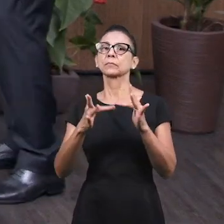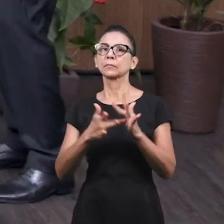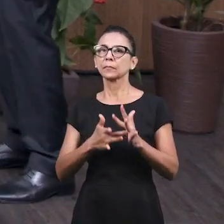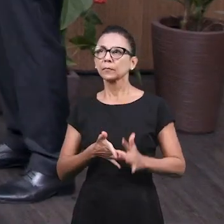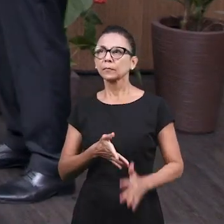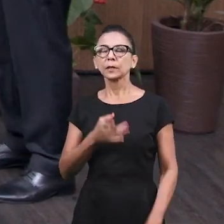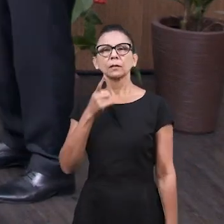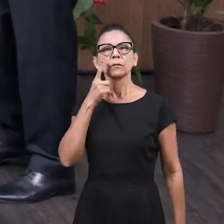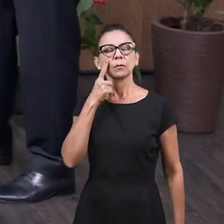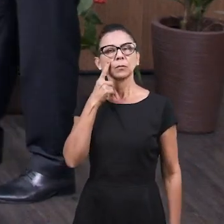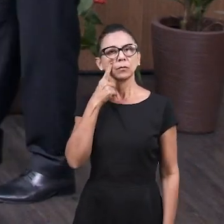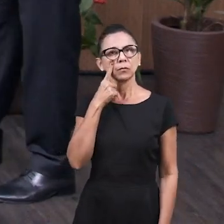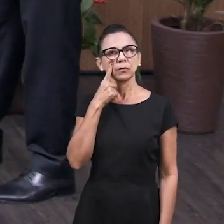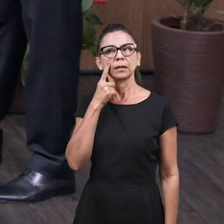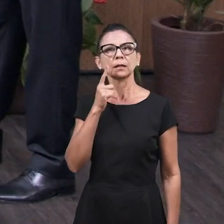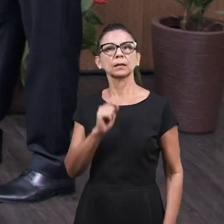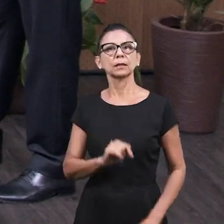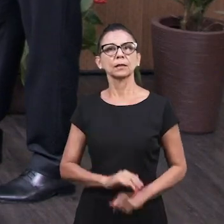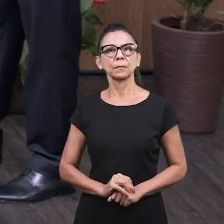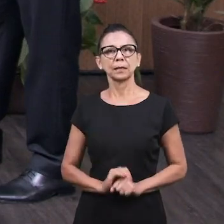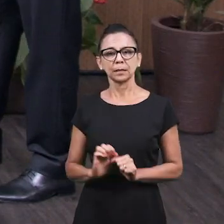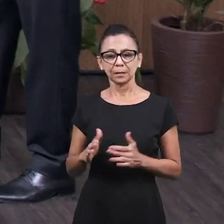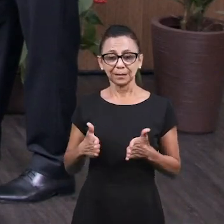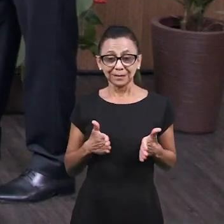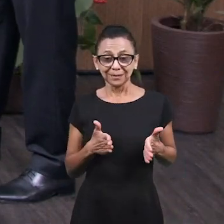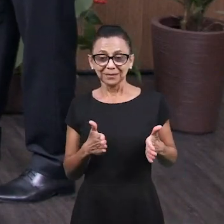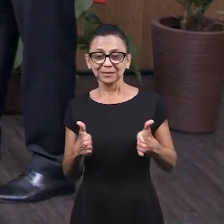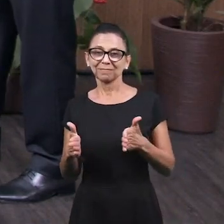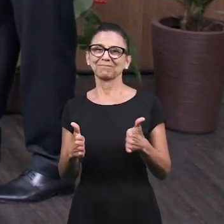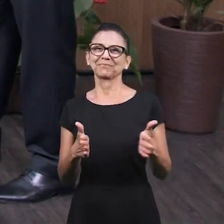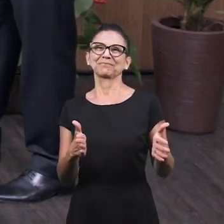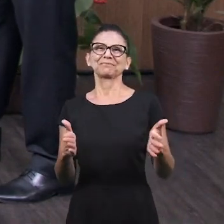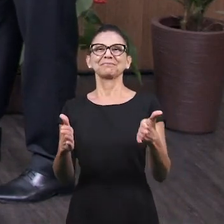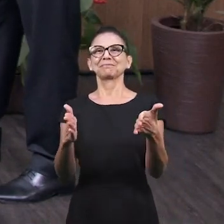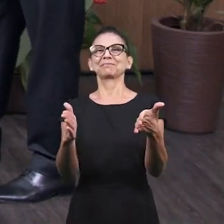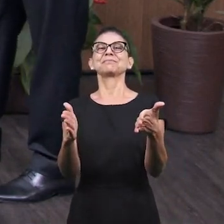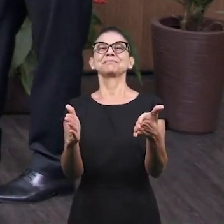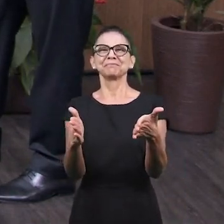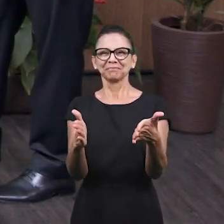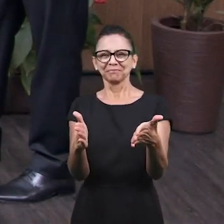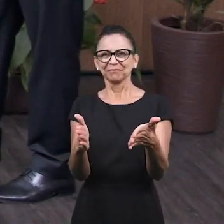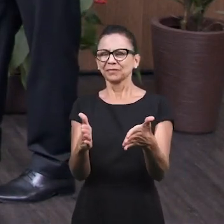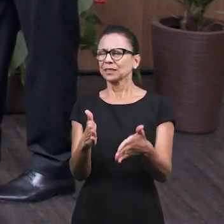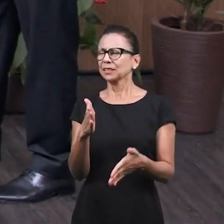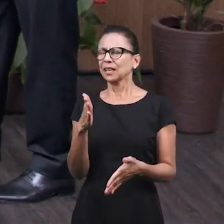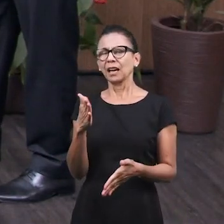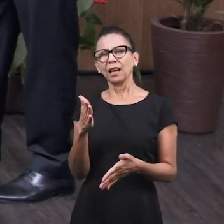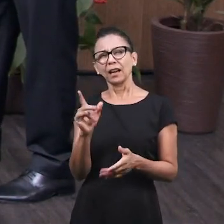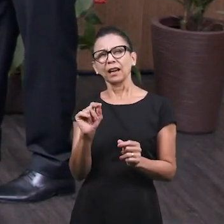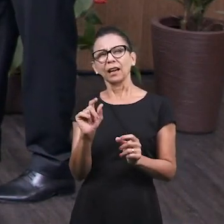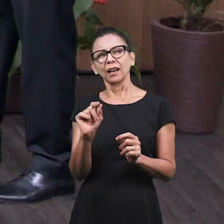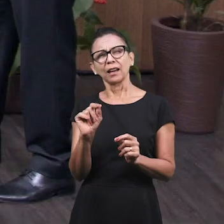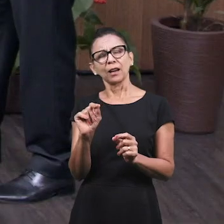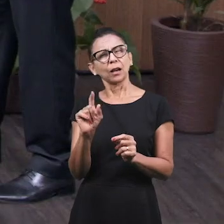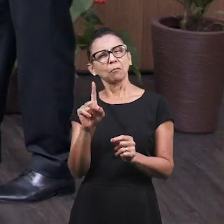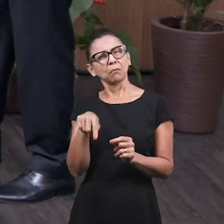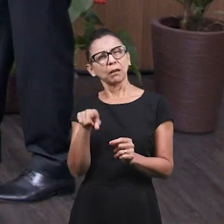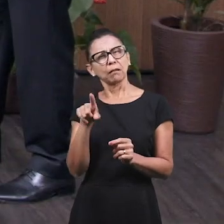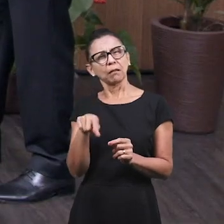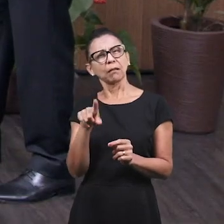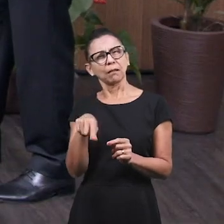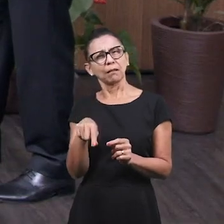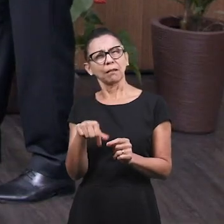вот мы можем увидеть про этот путь, который ученики